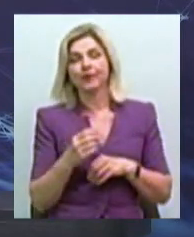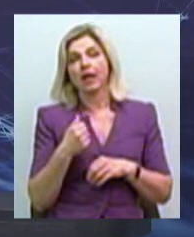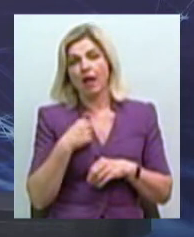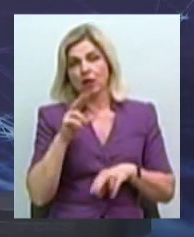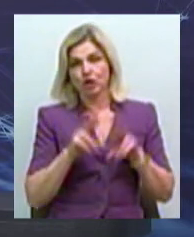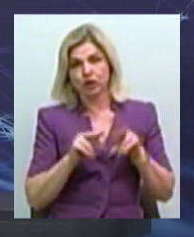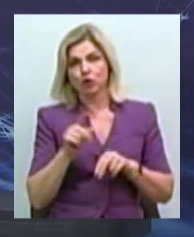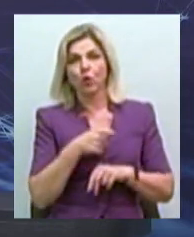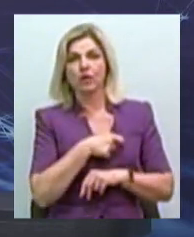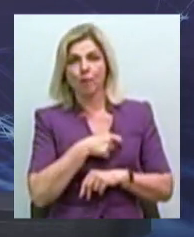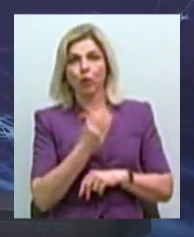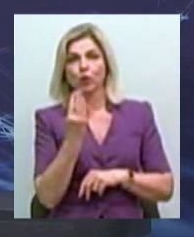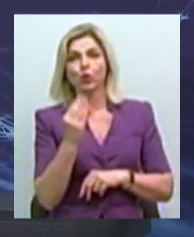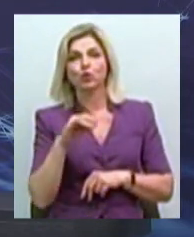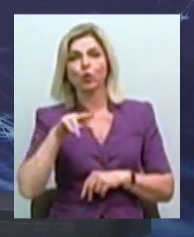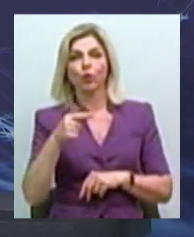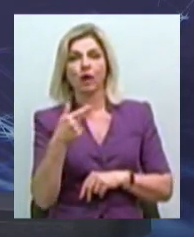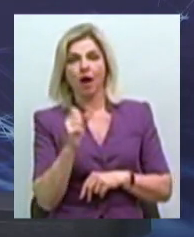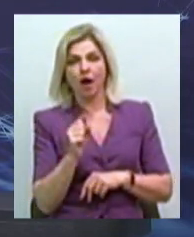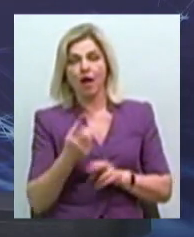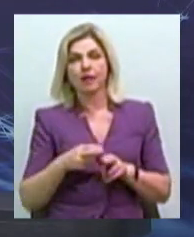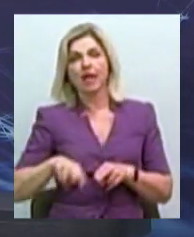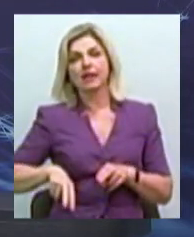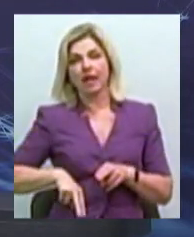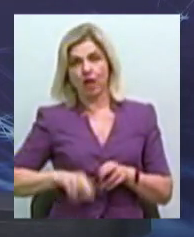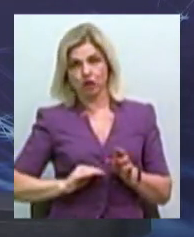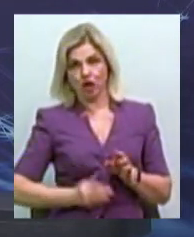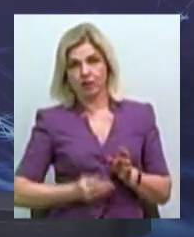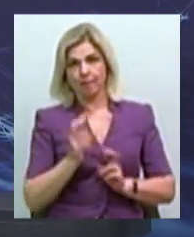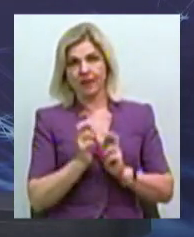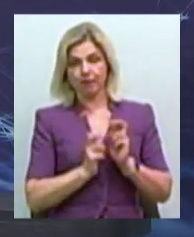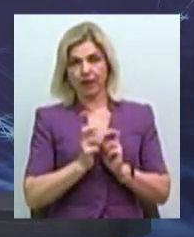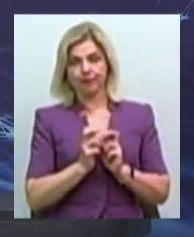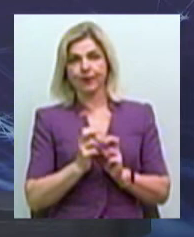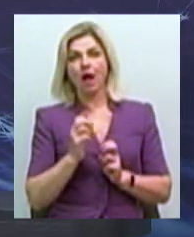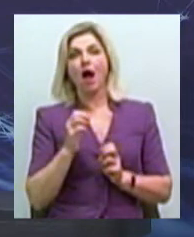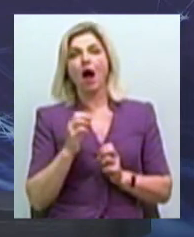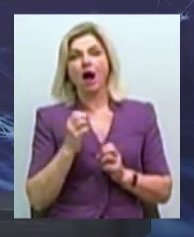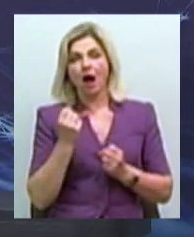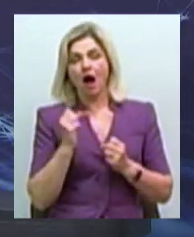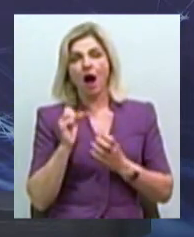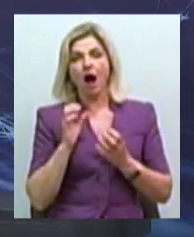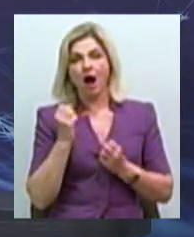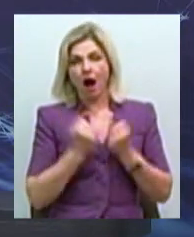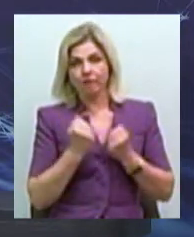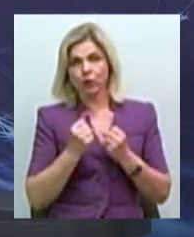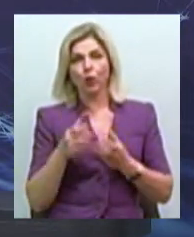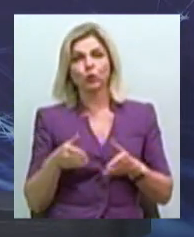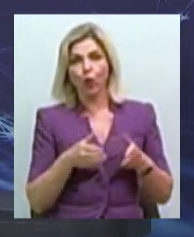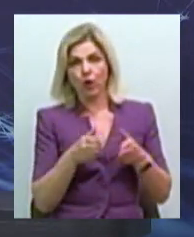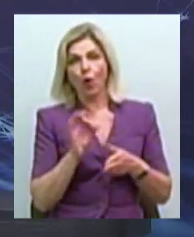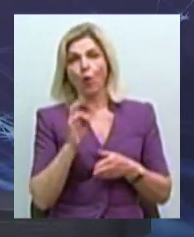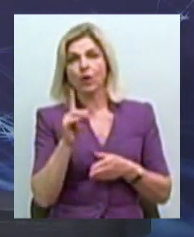депутат Шульгач, есть у нас такой, вы знаете, да, это директор частного предприятия «Автодор», Николаев «Автодор», он за свои